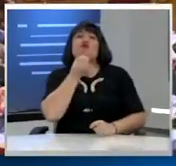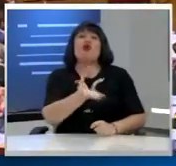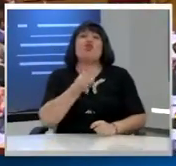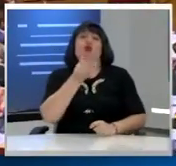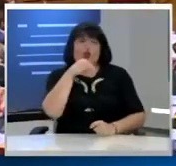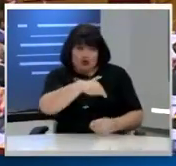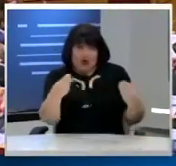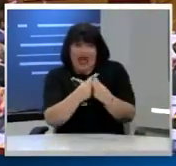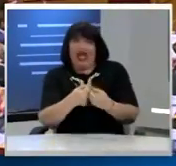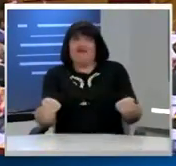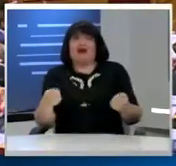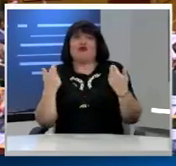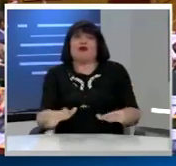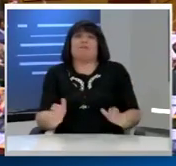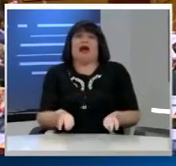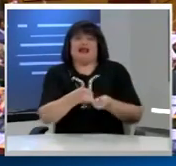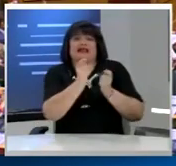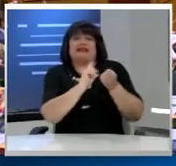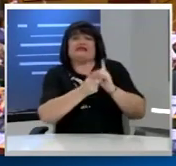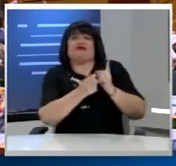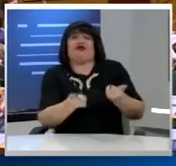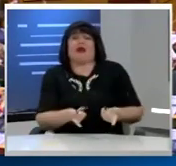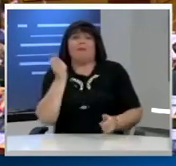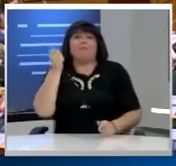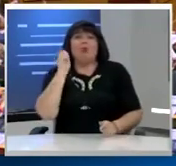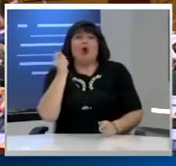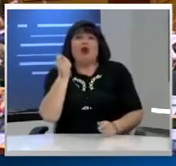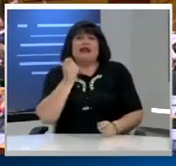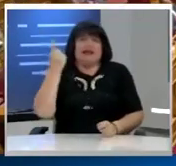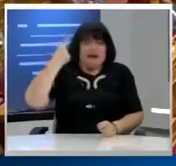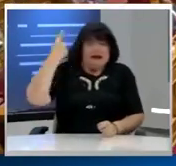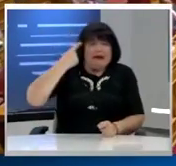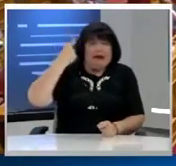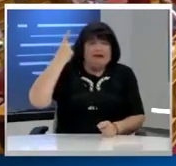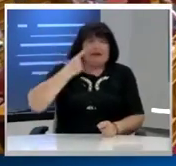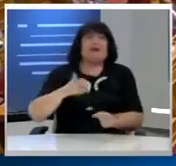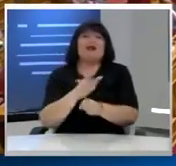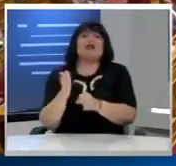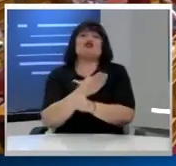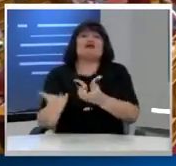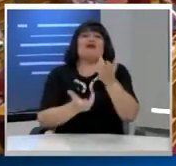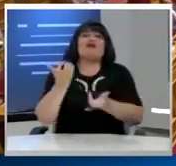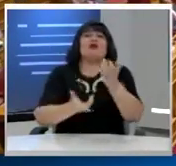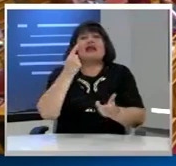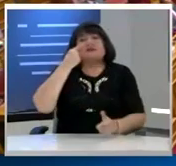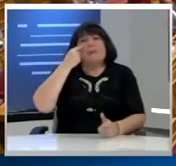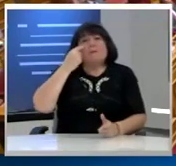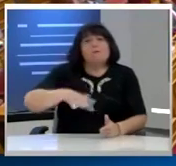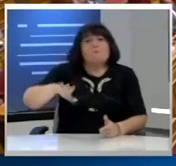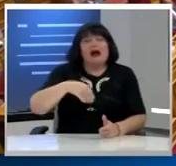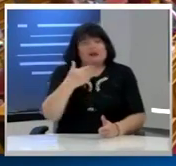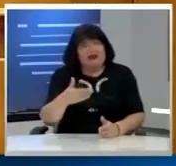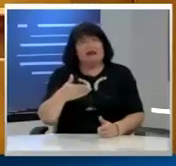την εφαρμόζετε. Είχε μια ιδιοτέλεια η πολιτική που ασκήσατε και η κριτική για τις καταστροφικές πυρκαγιές στο Μάτι, αλλά